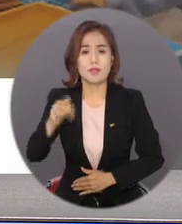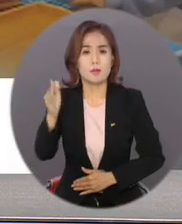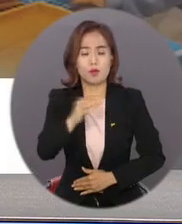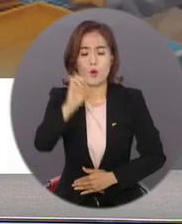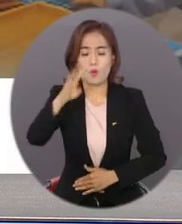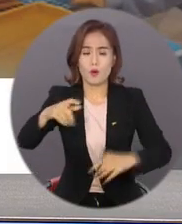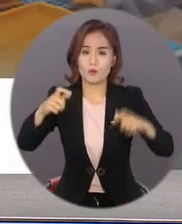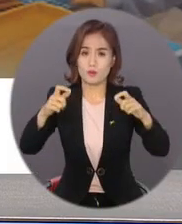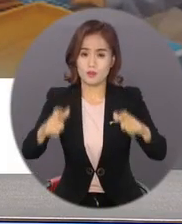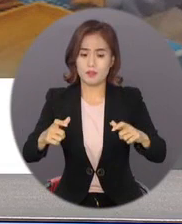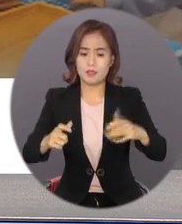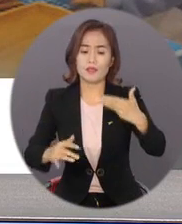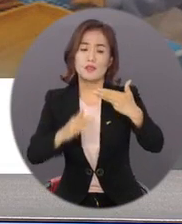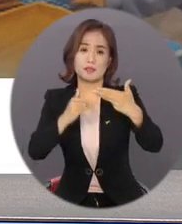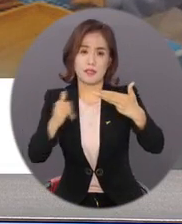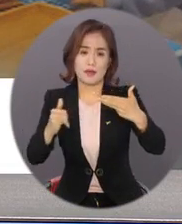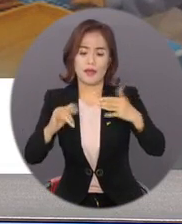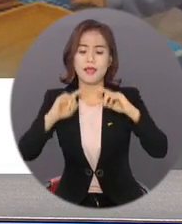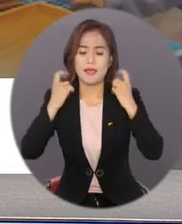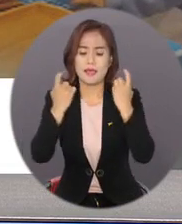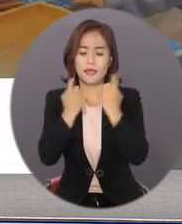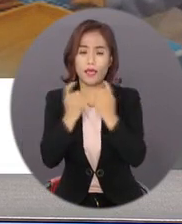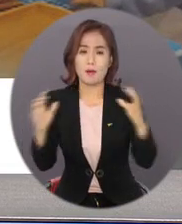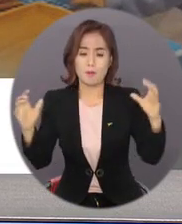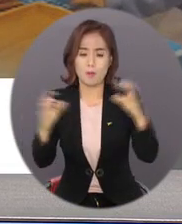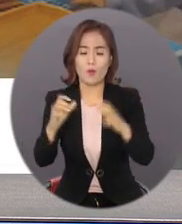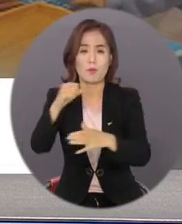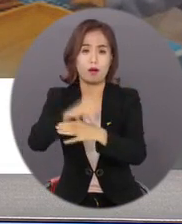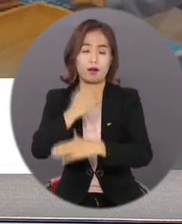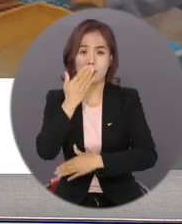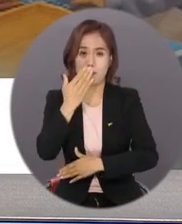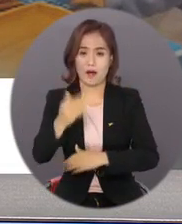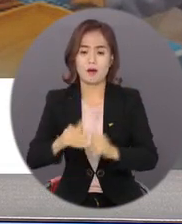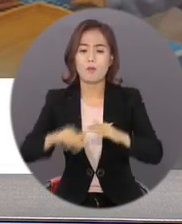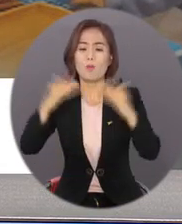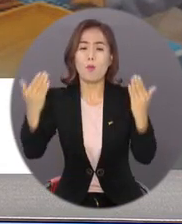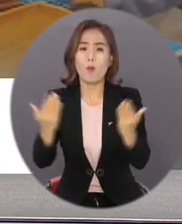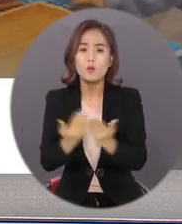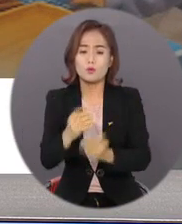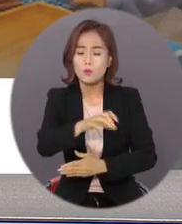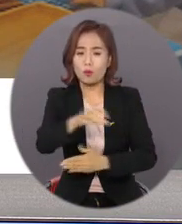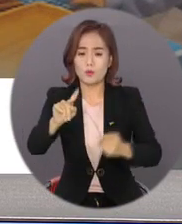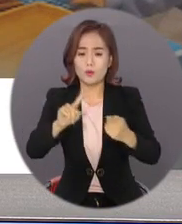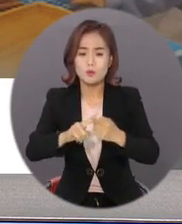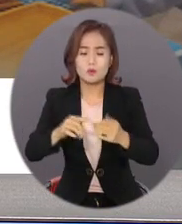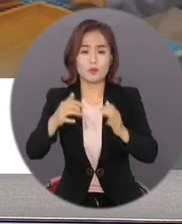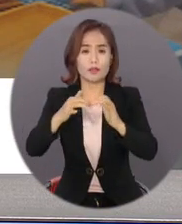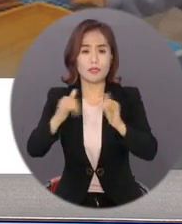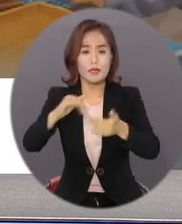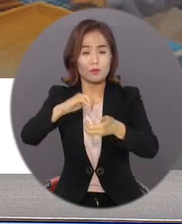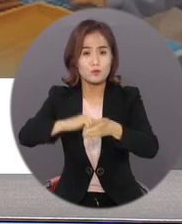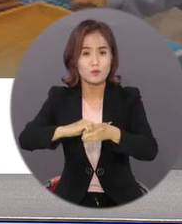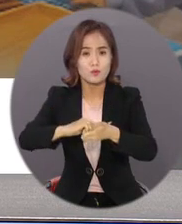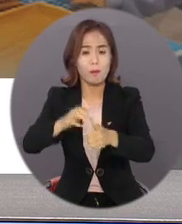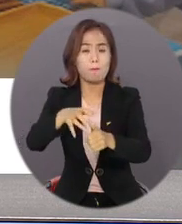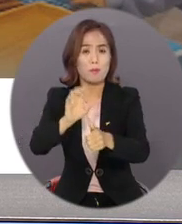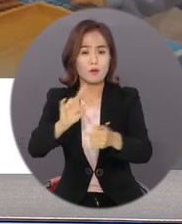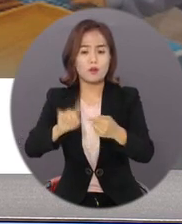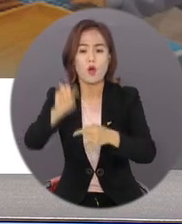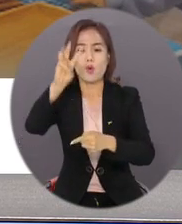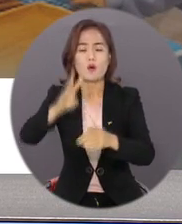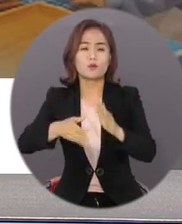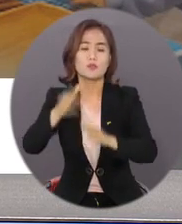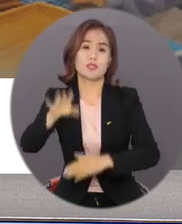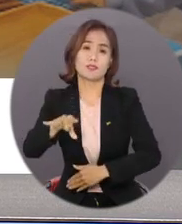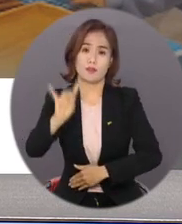내일부터는 광주에서 8명까지 사적 모임이 가능해집니다. 모든 업종에서 인원 규제를 완화한 건 광주시가